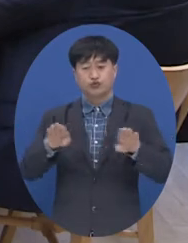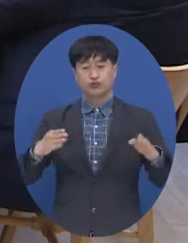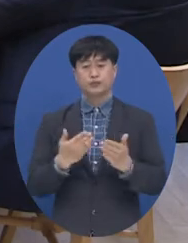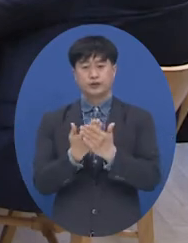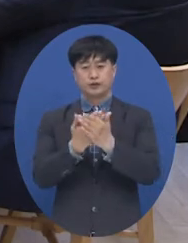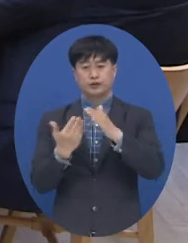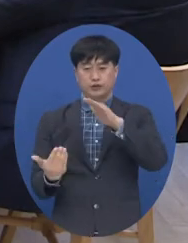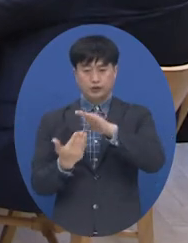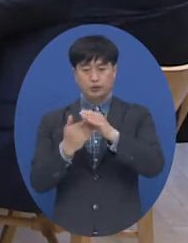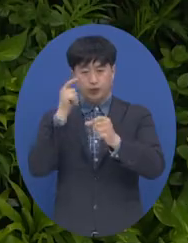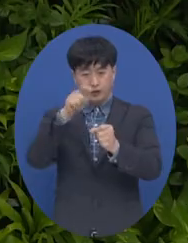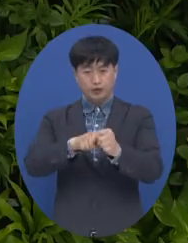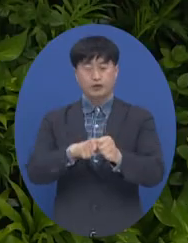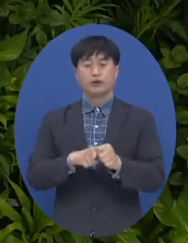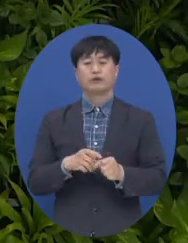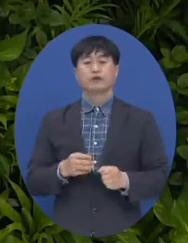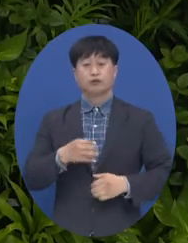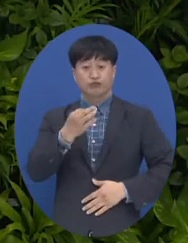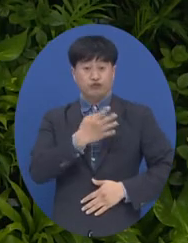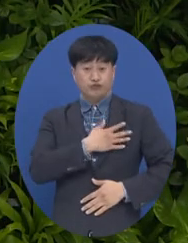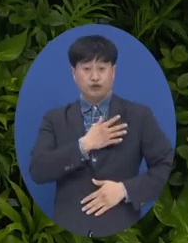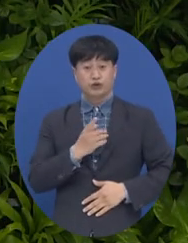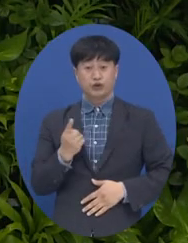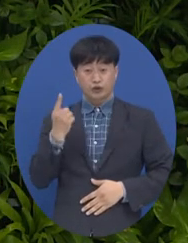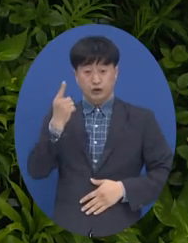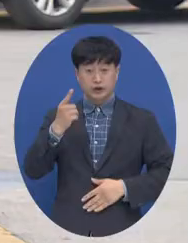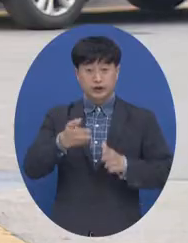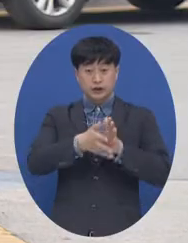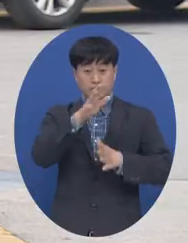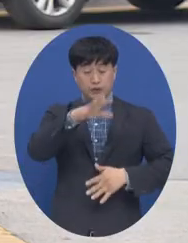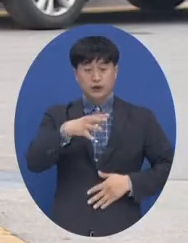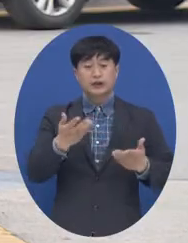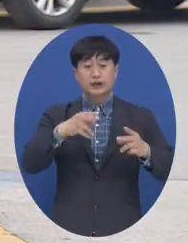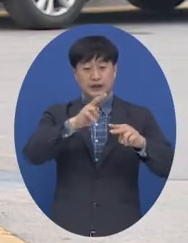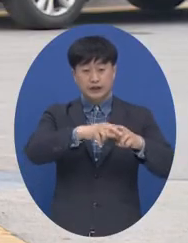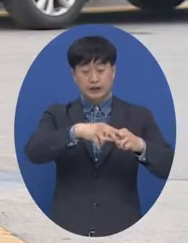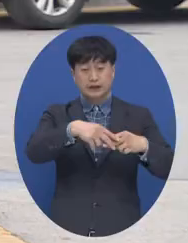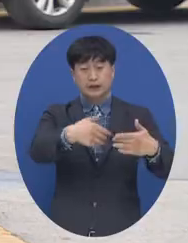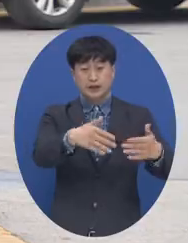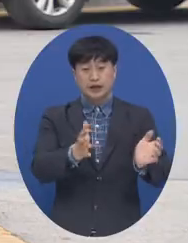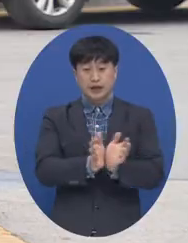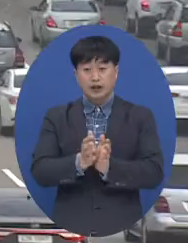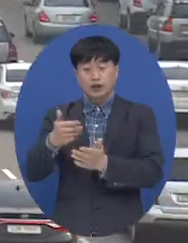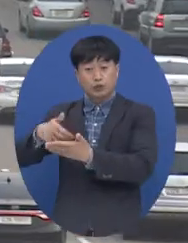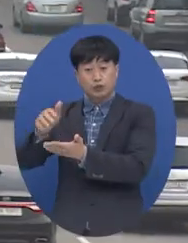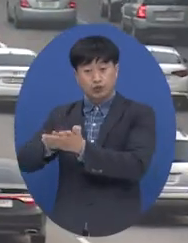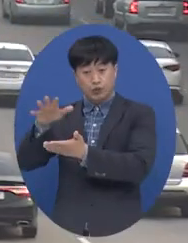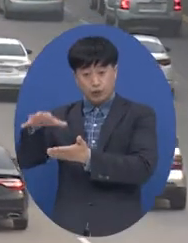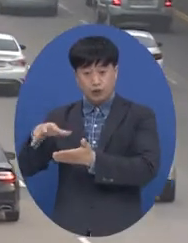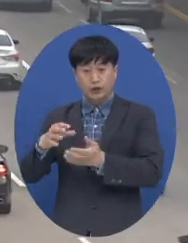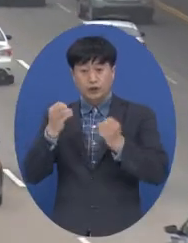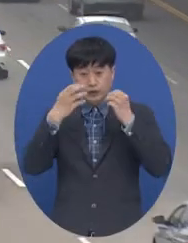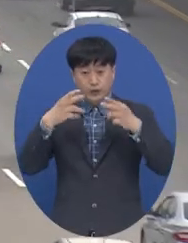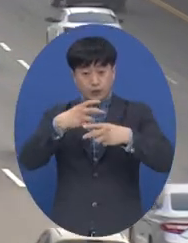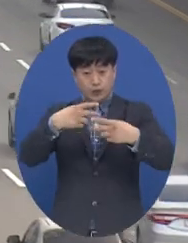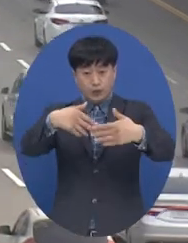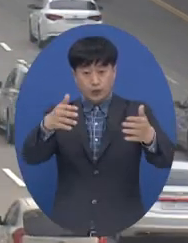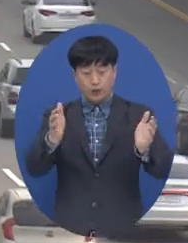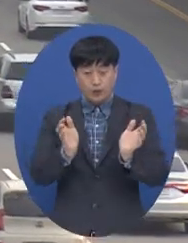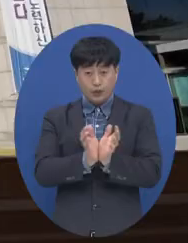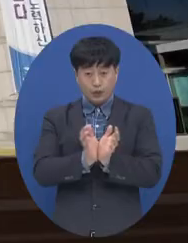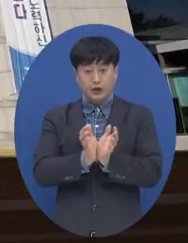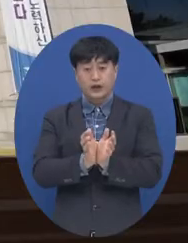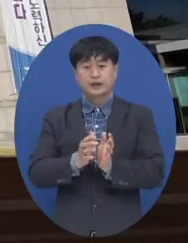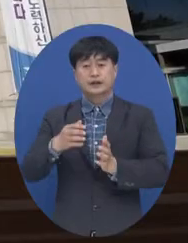이루기 위해서입니다 따라서 부천시에 있던 경기도 2짜리 재단은 동조 천시 에 새로 설립되는 경기 교통